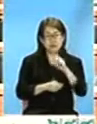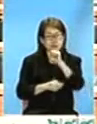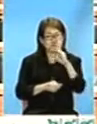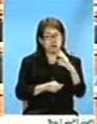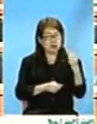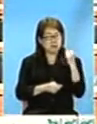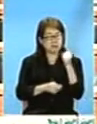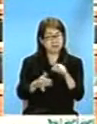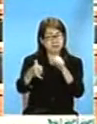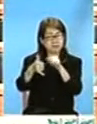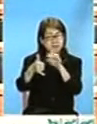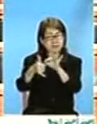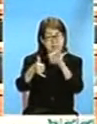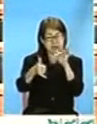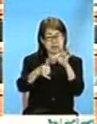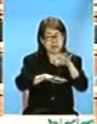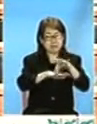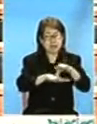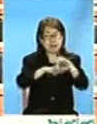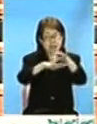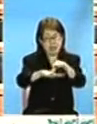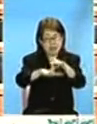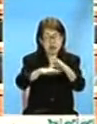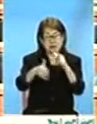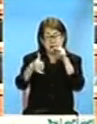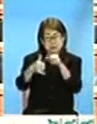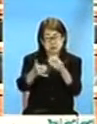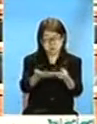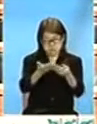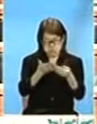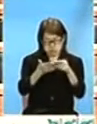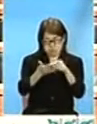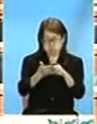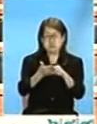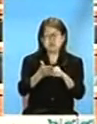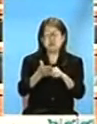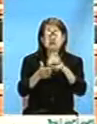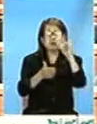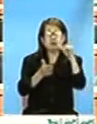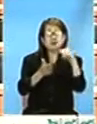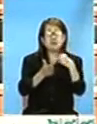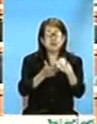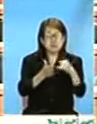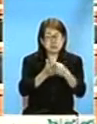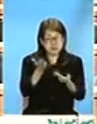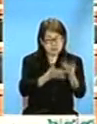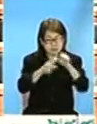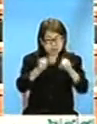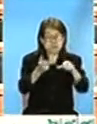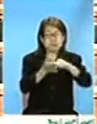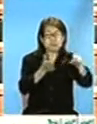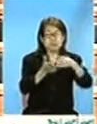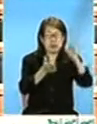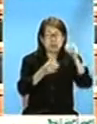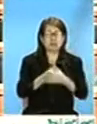แต่งตั้งและก็ถอดถอนบุคคลตามองค์กรในรัฐธรรมนูญเขียนซึ่งมันมีองค์กรอิสระอยู่ด้วย